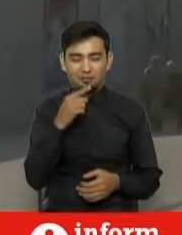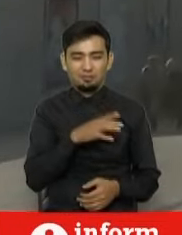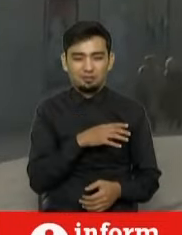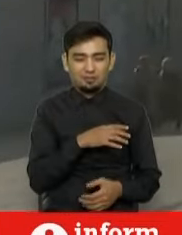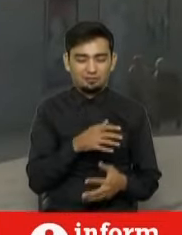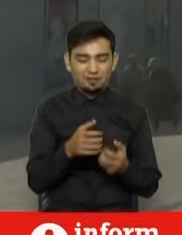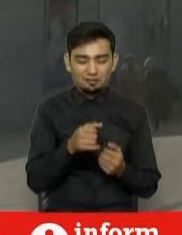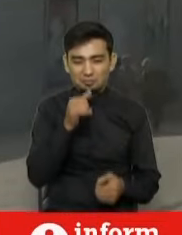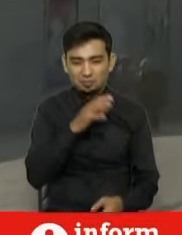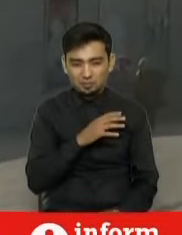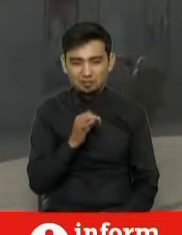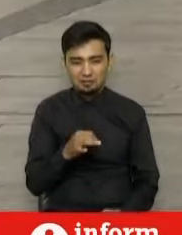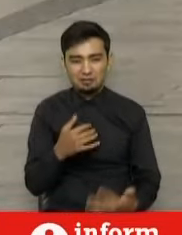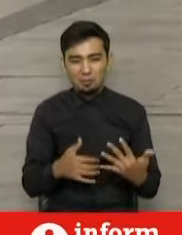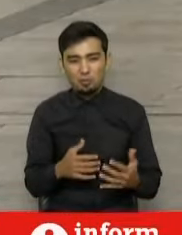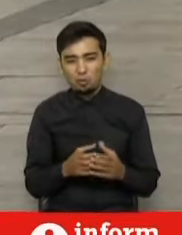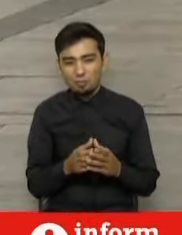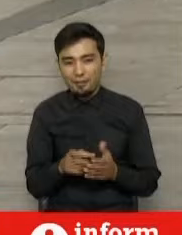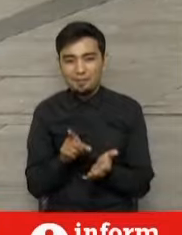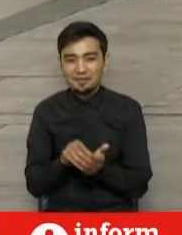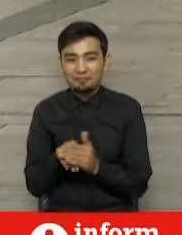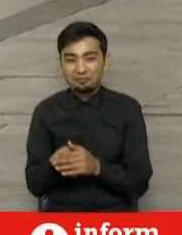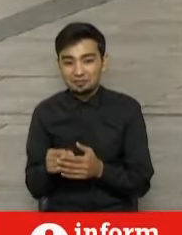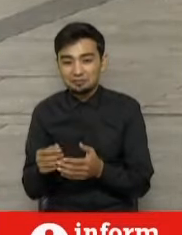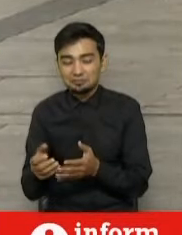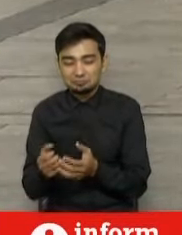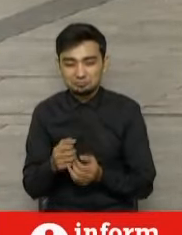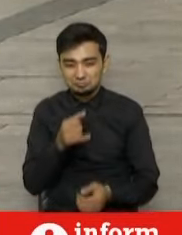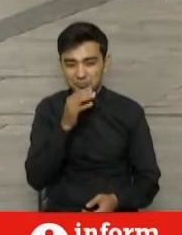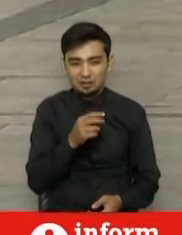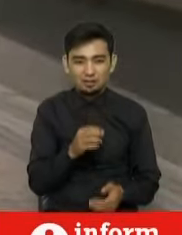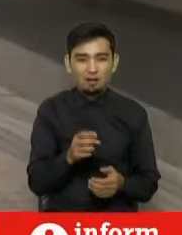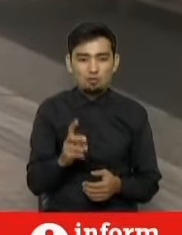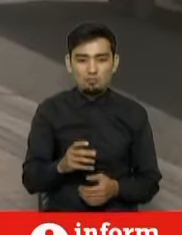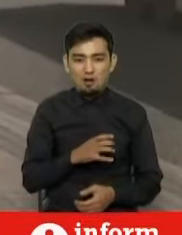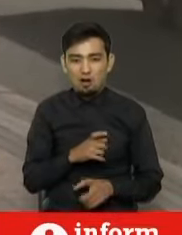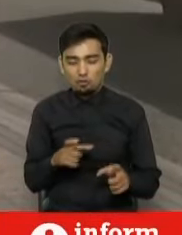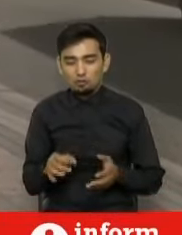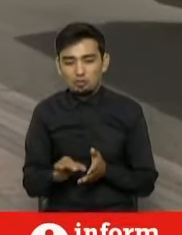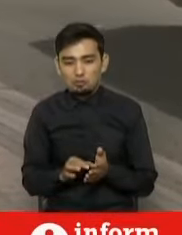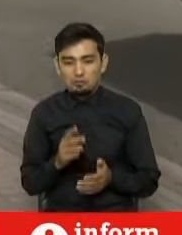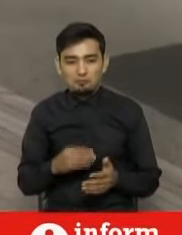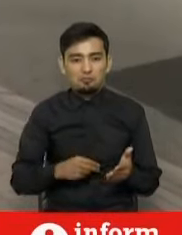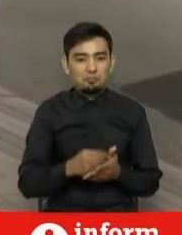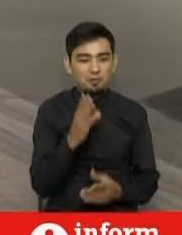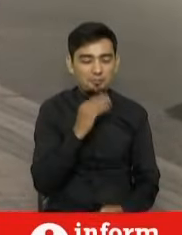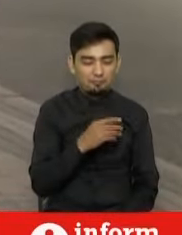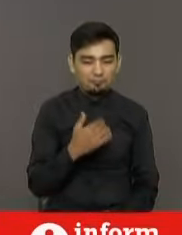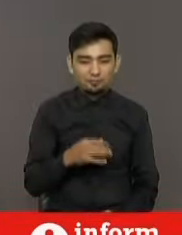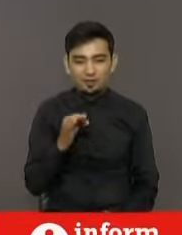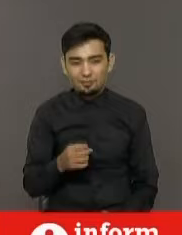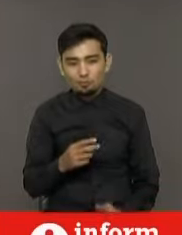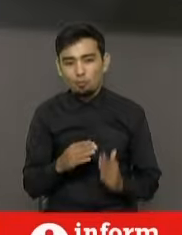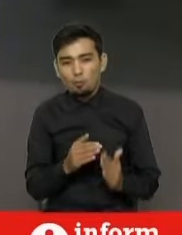Өйткені онсыз да бақуатты топ қордан түскен қомақты қаржыға бірден баспана сатып алды. Бұл бағаның өсуіне әкеп соққан, ал үйлі болсам